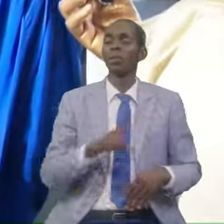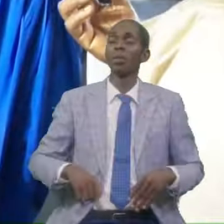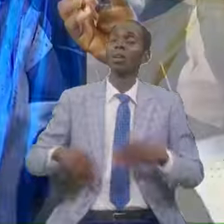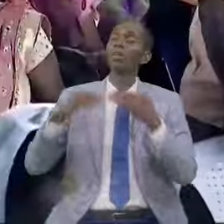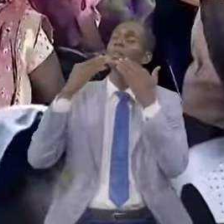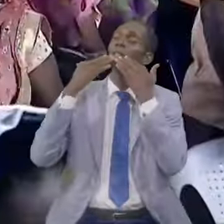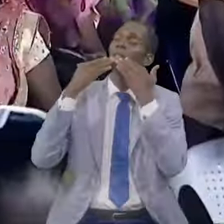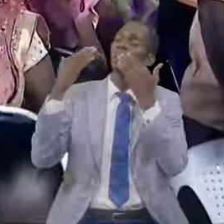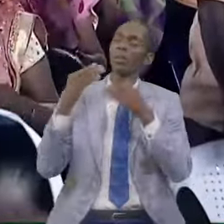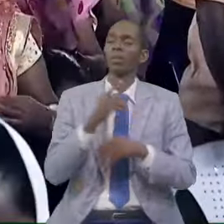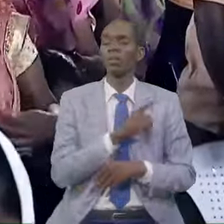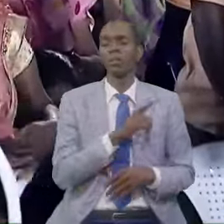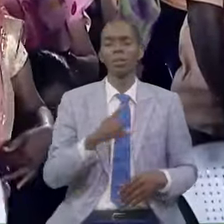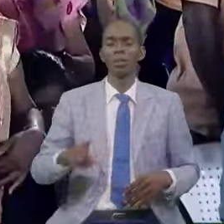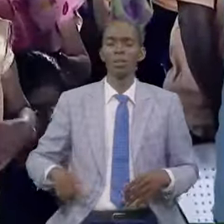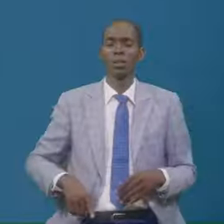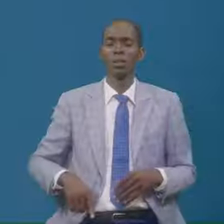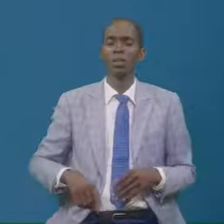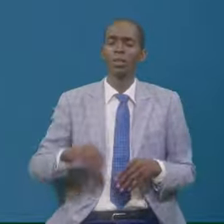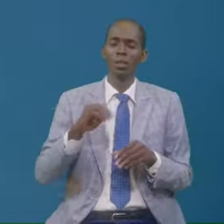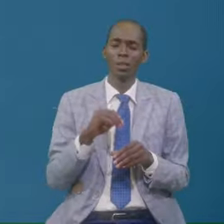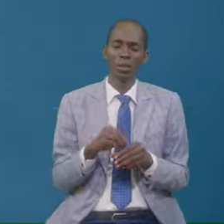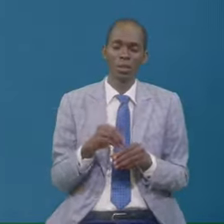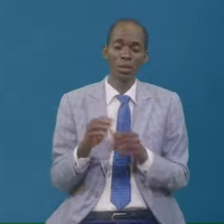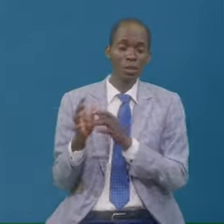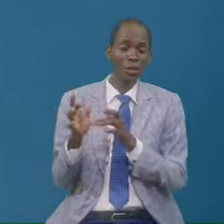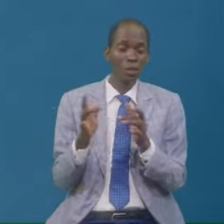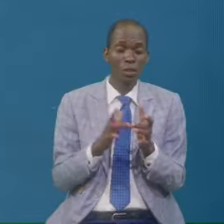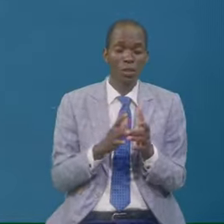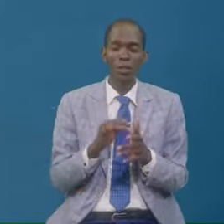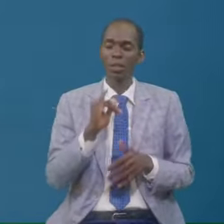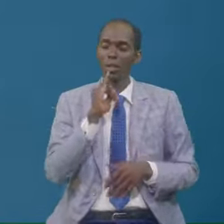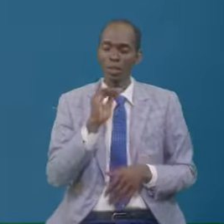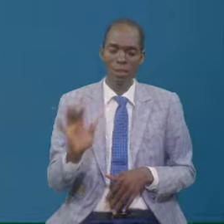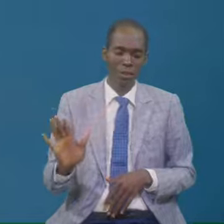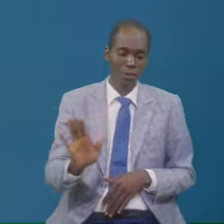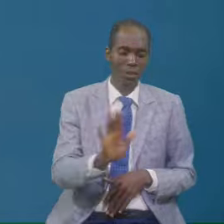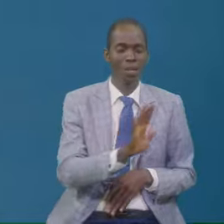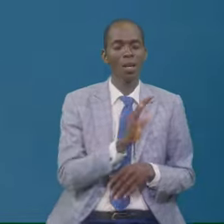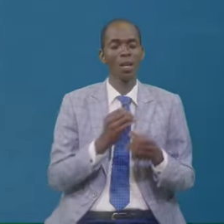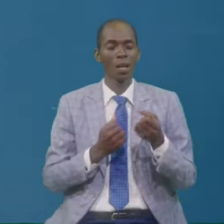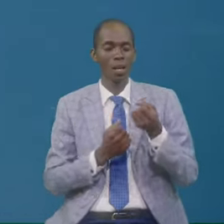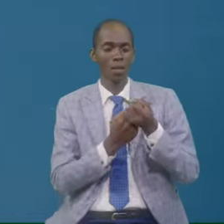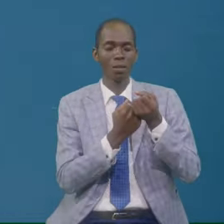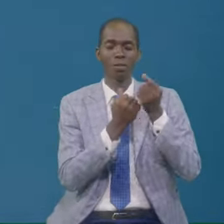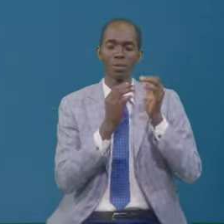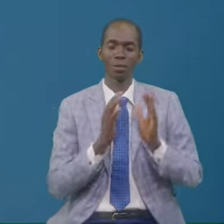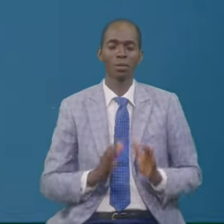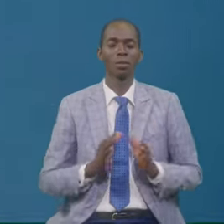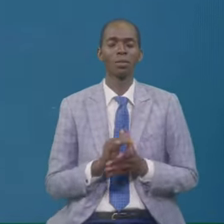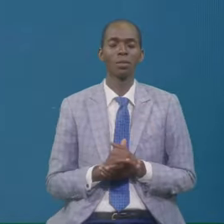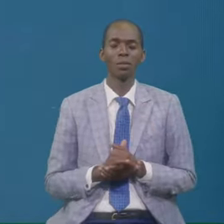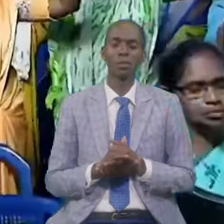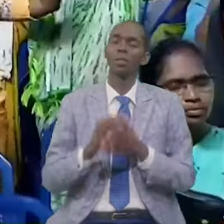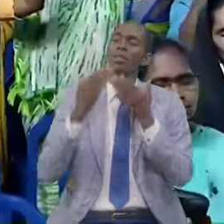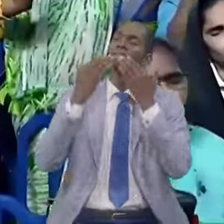వందనములు ప్రభువా. Jesus is there. Advocate. యేసు వారి న్యాయవాది. Thank you for